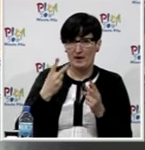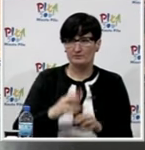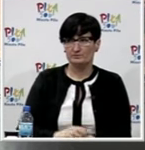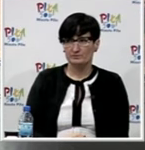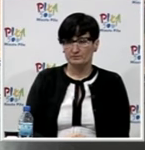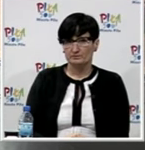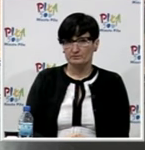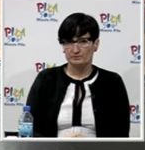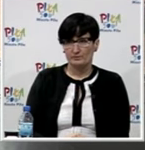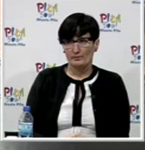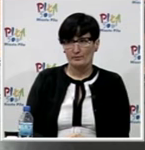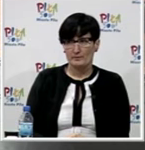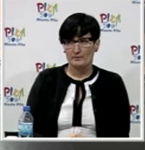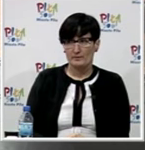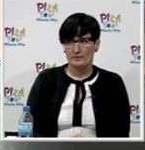Pan przewodniczący Krzysztof Muchewicz.